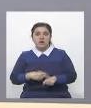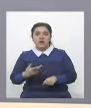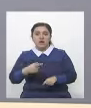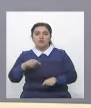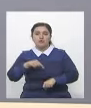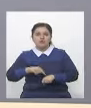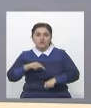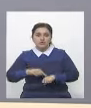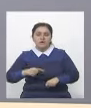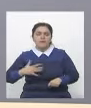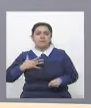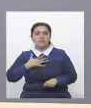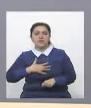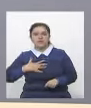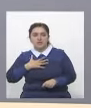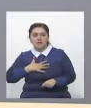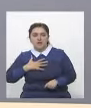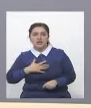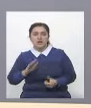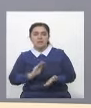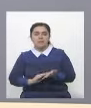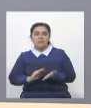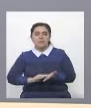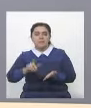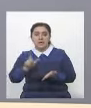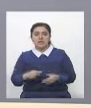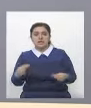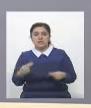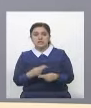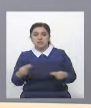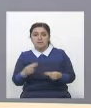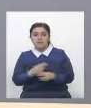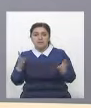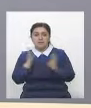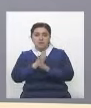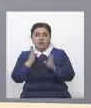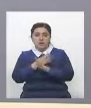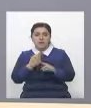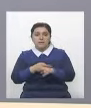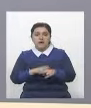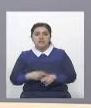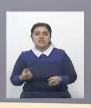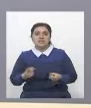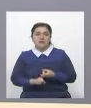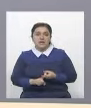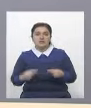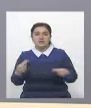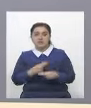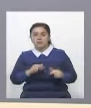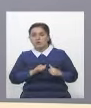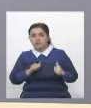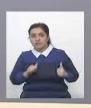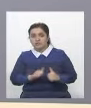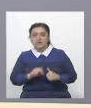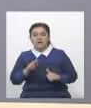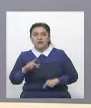чувство, переживание поэта. Тема природы в поэзии неразрывно связана с темой любви